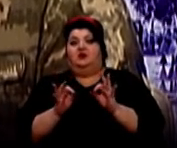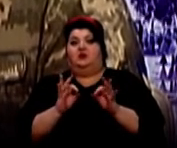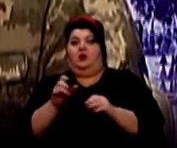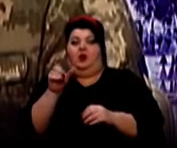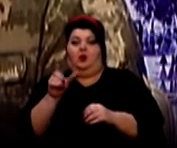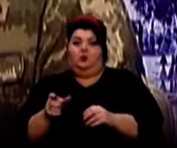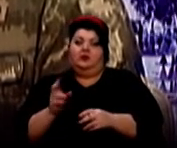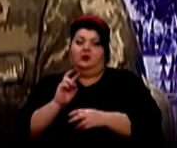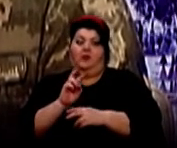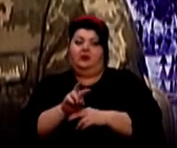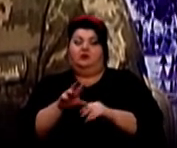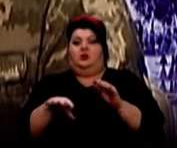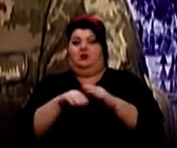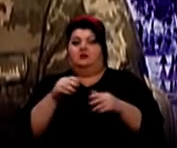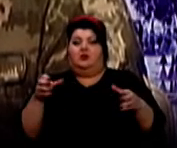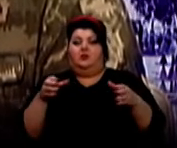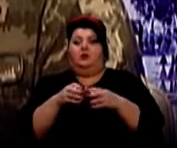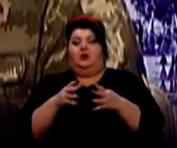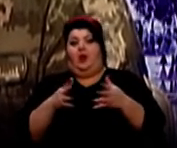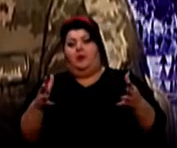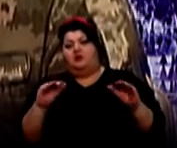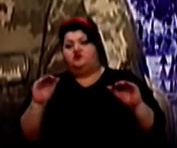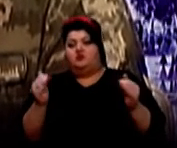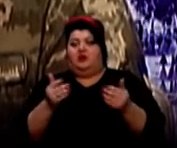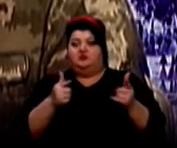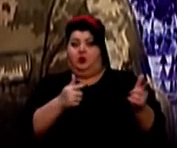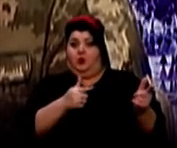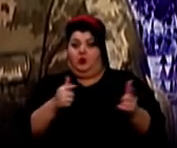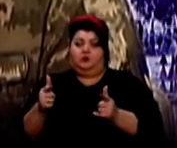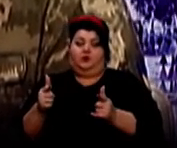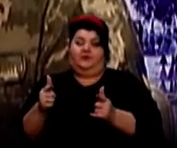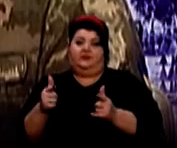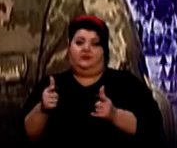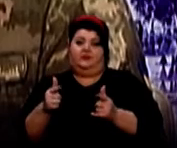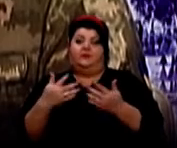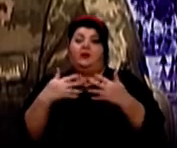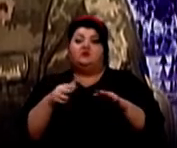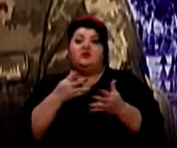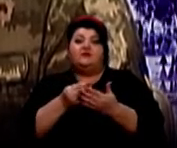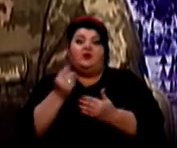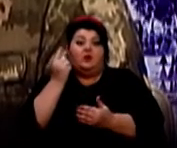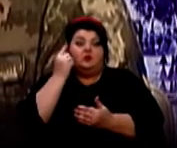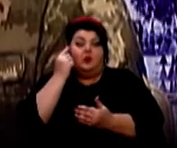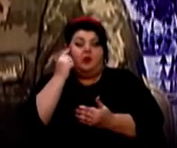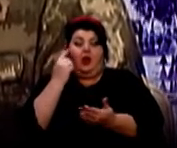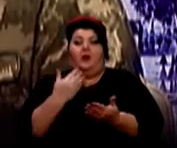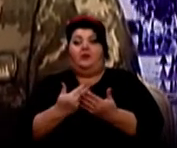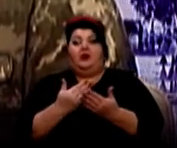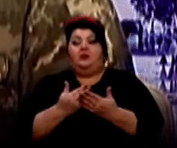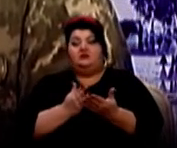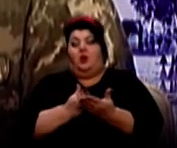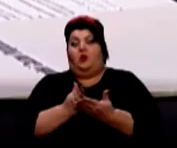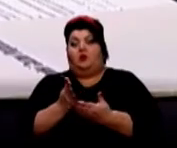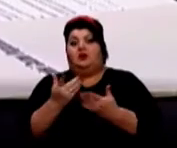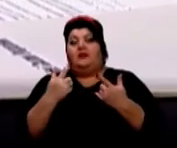людина приходить на зборний пункт уже більш-менш готовою і в своїх думках приблизно орієнтується, де він